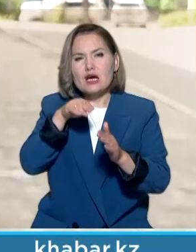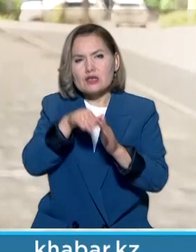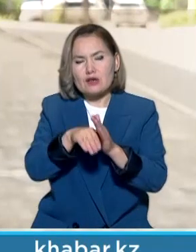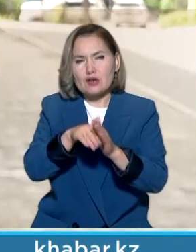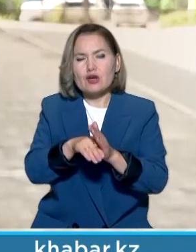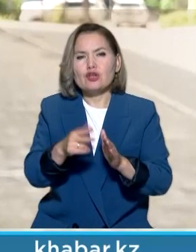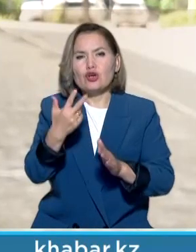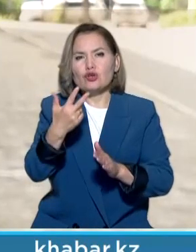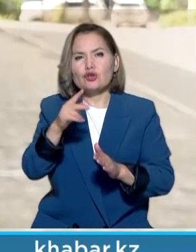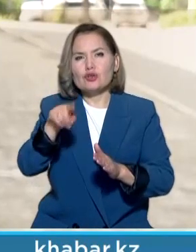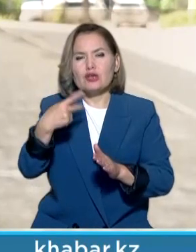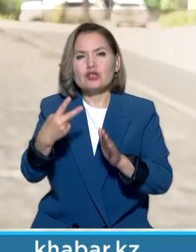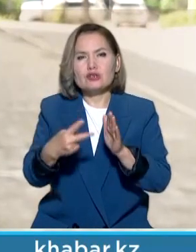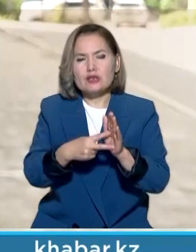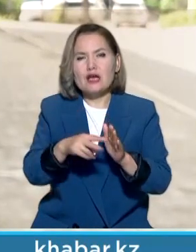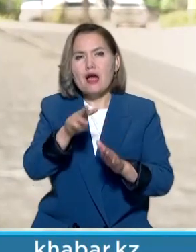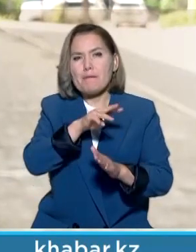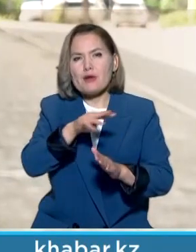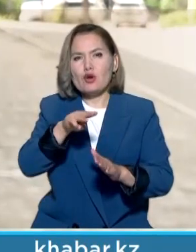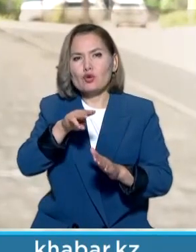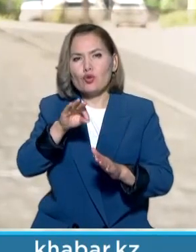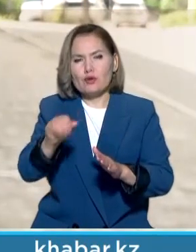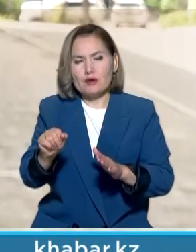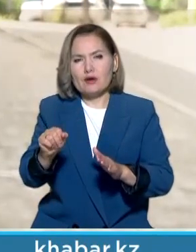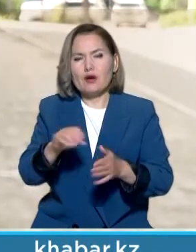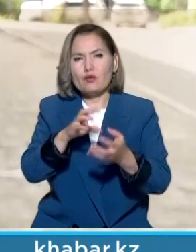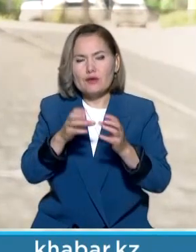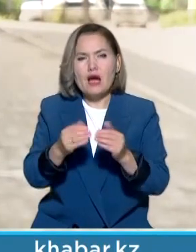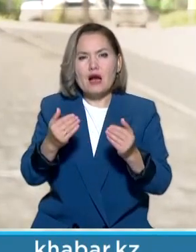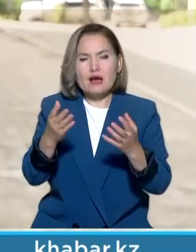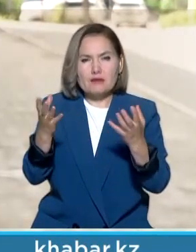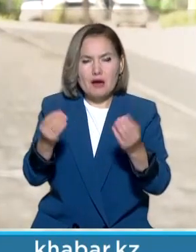3,7 миллион тон. Олар бәрі қазір дайын тұр.